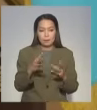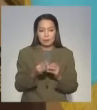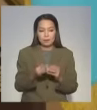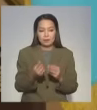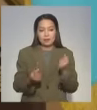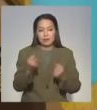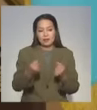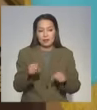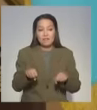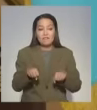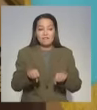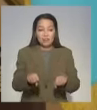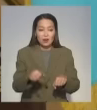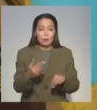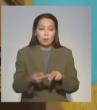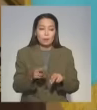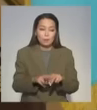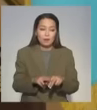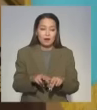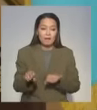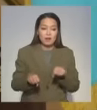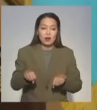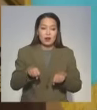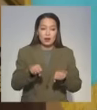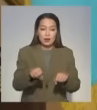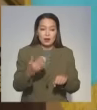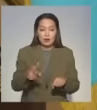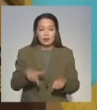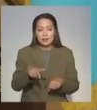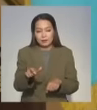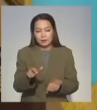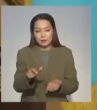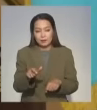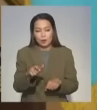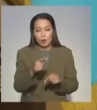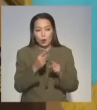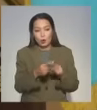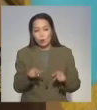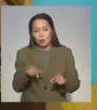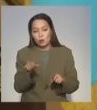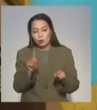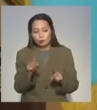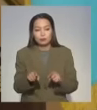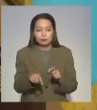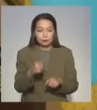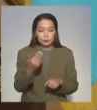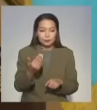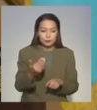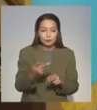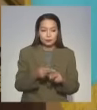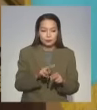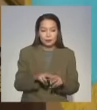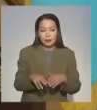водители электросамокатов двигаются по велодорожке, велосипедной полосе движения. При их отсутствии допускается их движение по правому